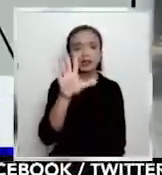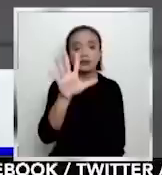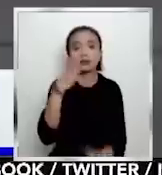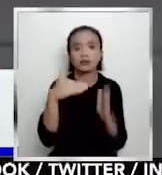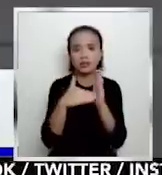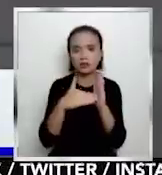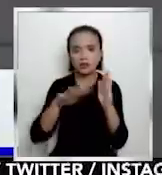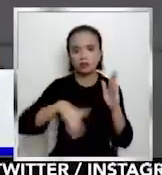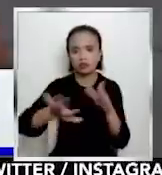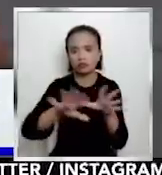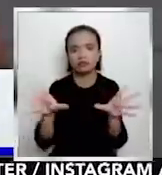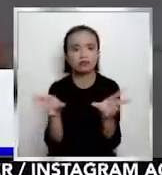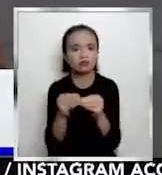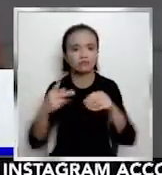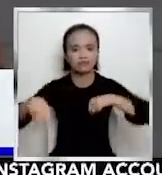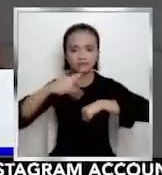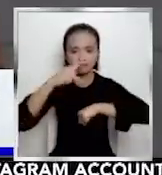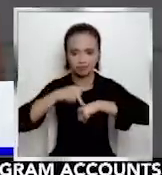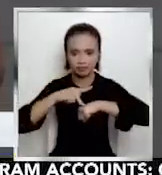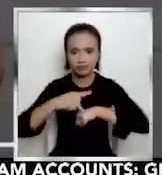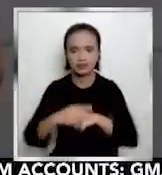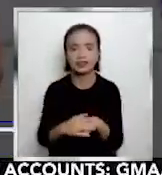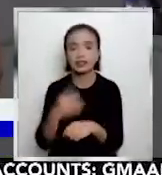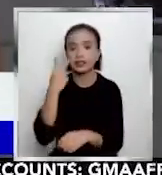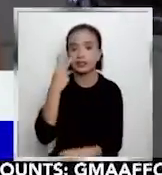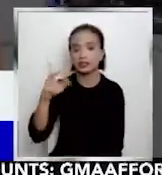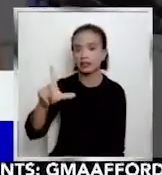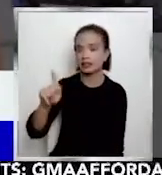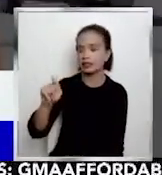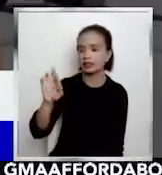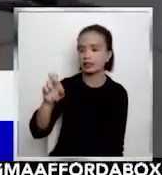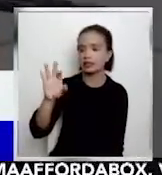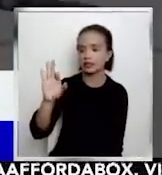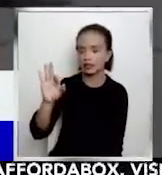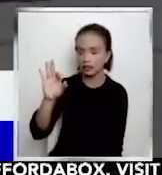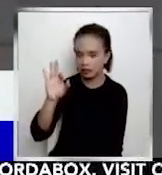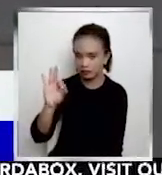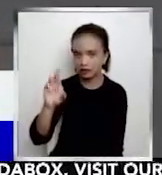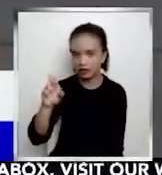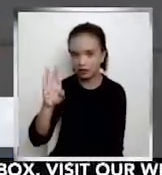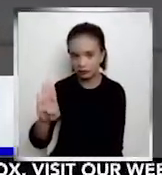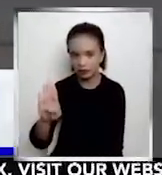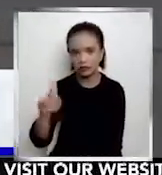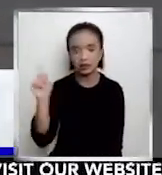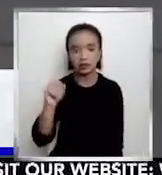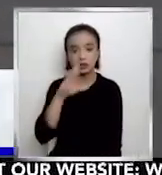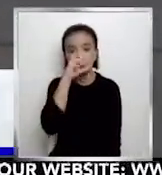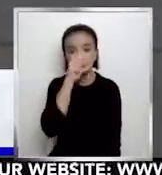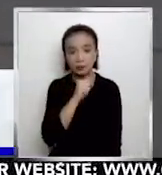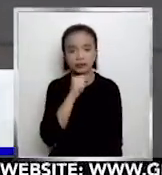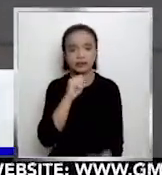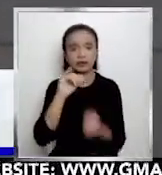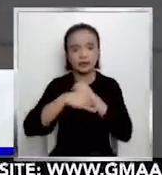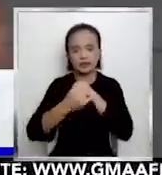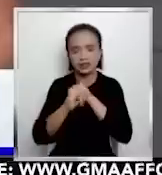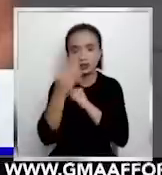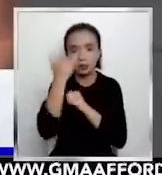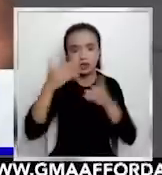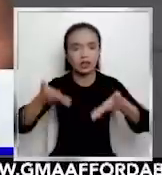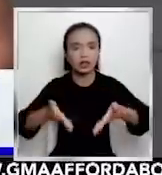bansa. Abiso ng LTFRB sa mga individual na operator ng mga lumang jeep para payagan pa rin kayo na